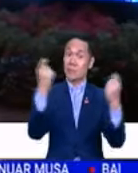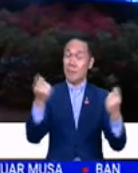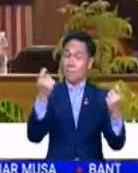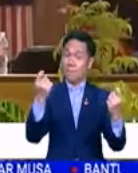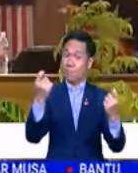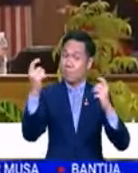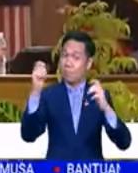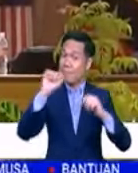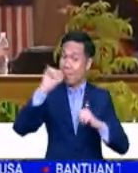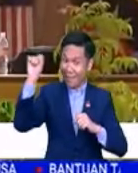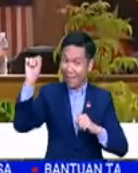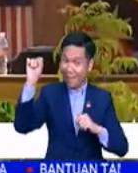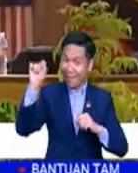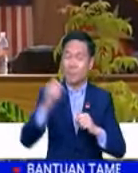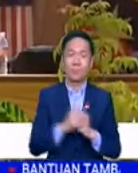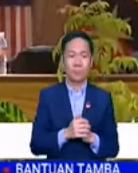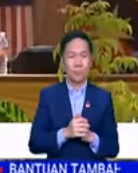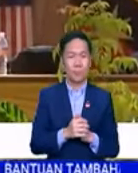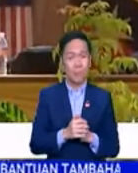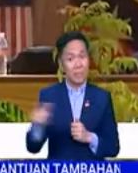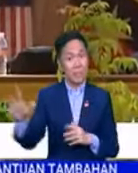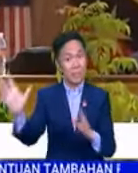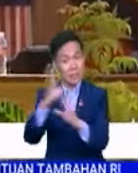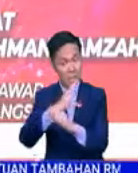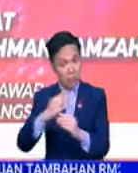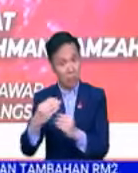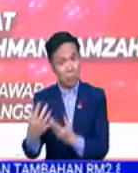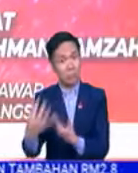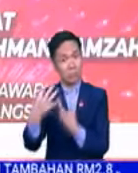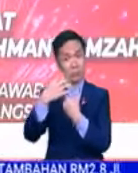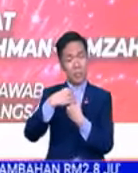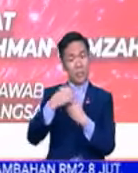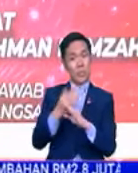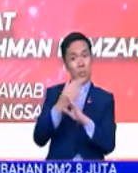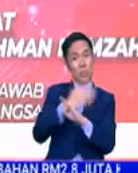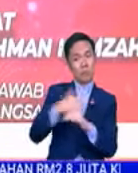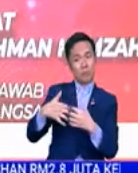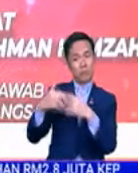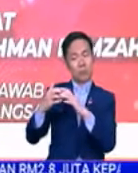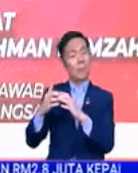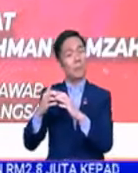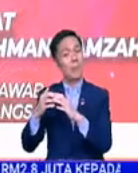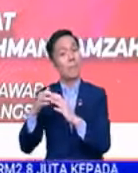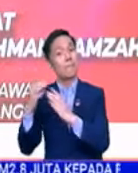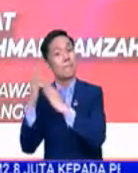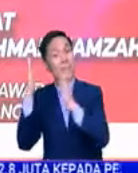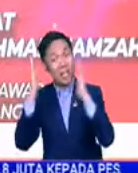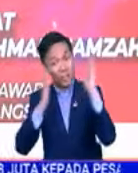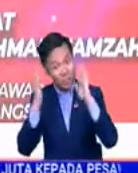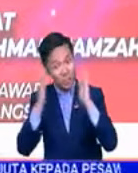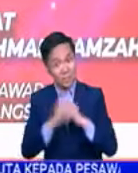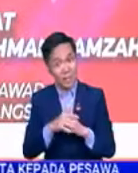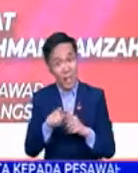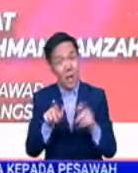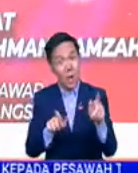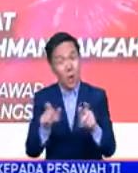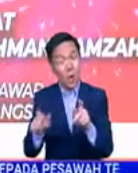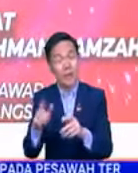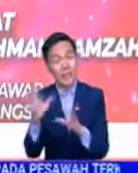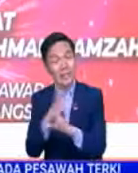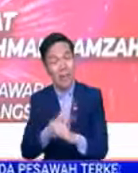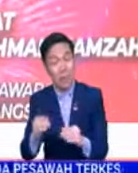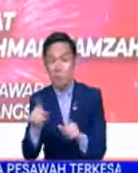ini kita mempunyai peranan dari sebelum penubuhan negara Malaysia ini di mana anak-anak Sarawak